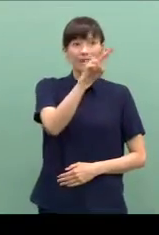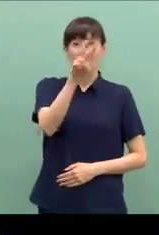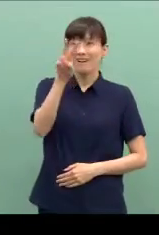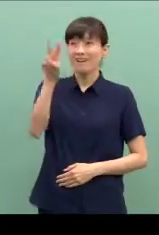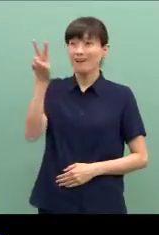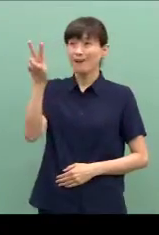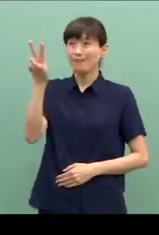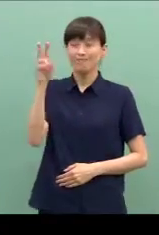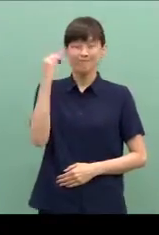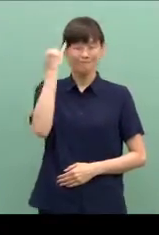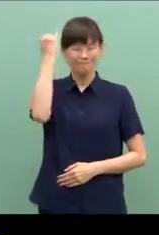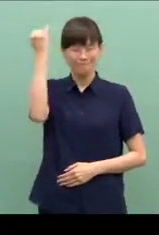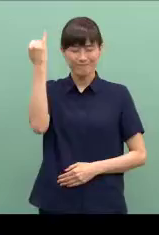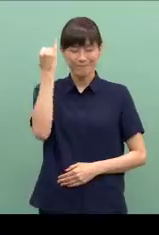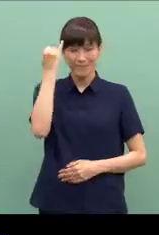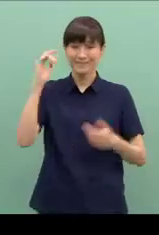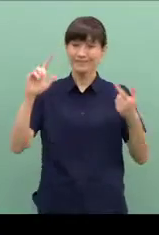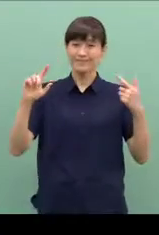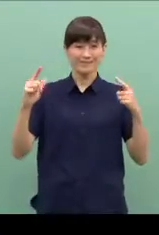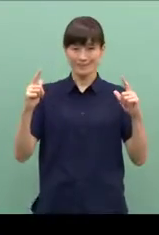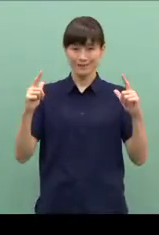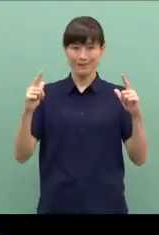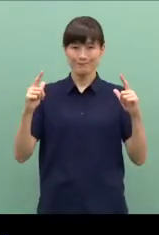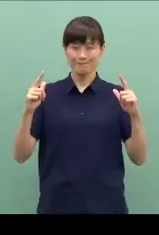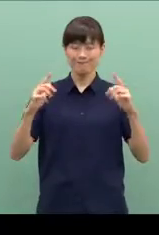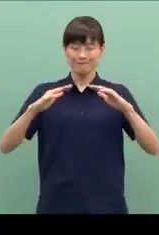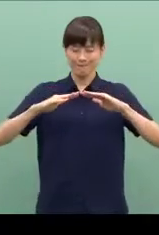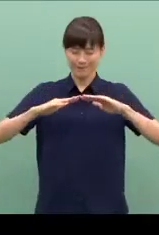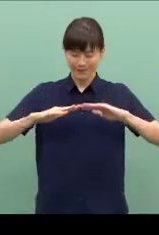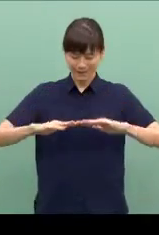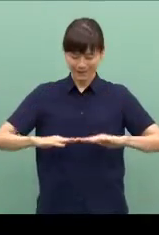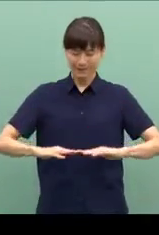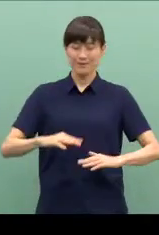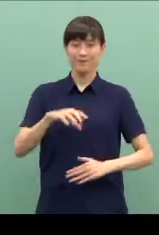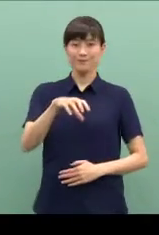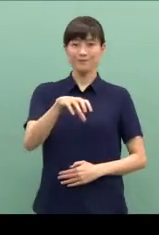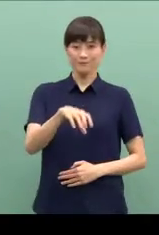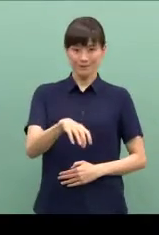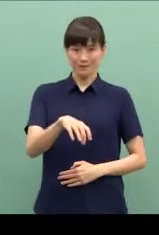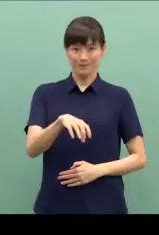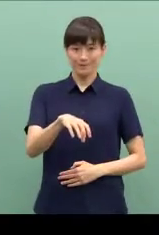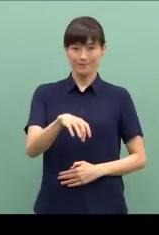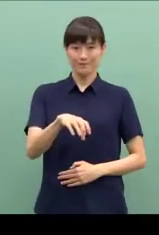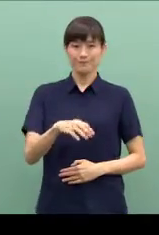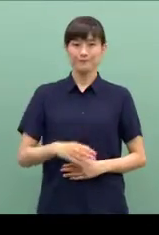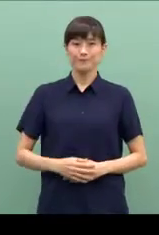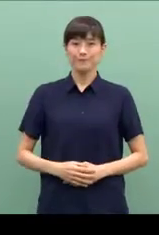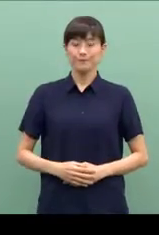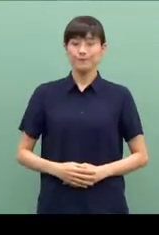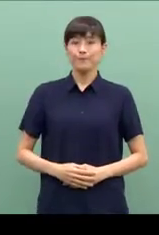病院みたいなところを想像してたけど、木目調の内装で落ち着く空間だわ。